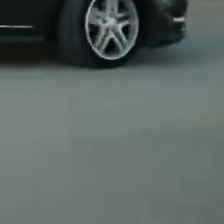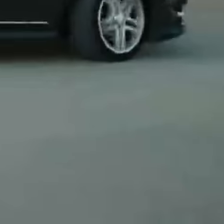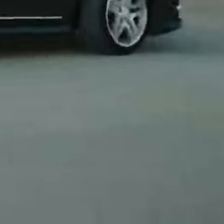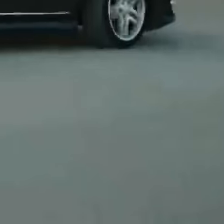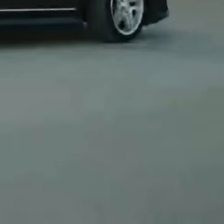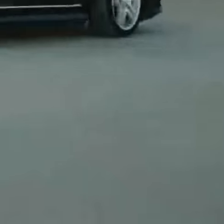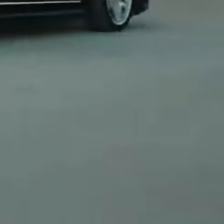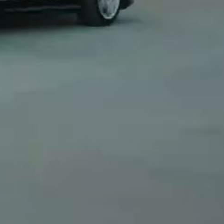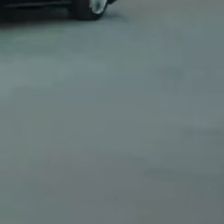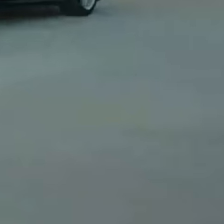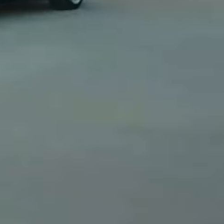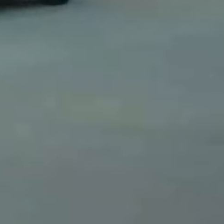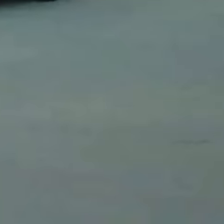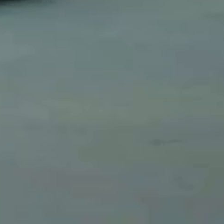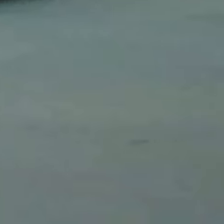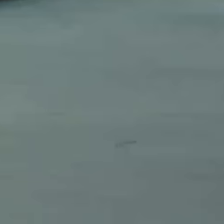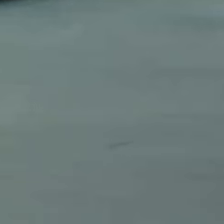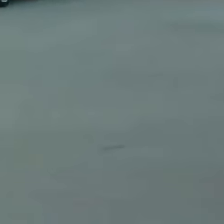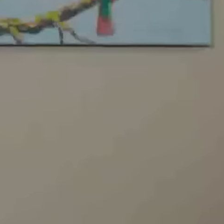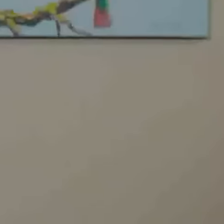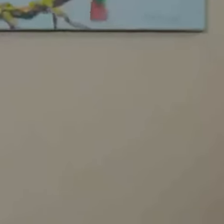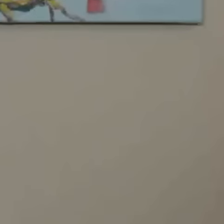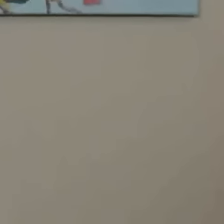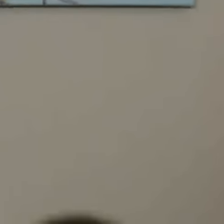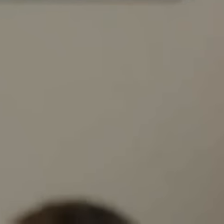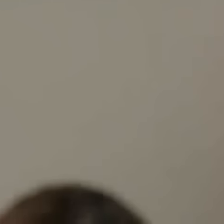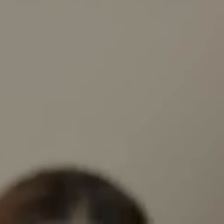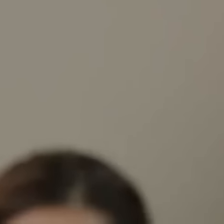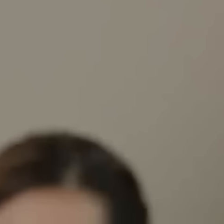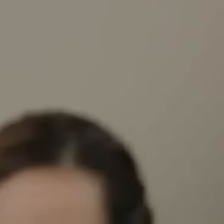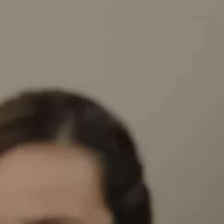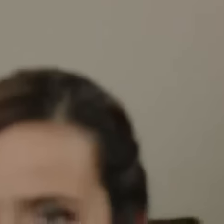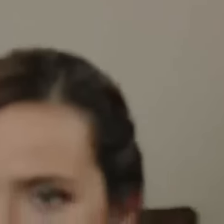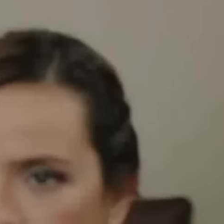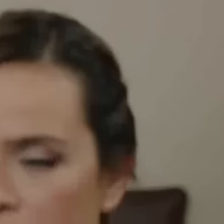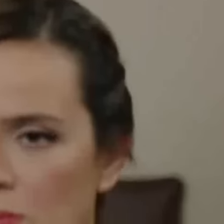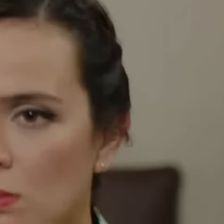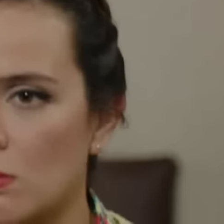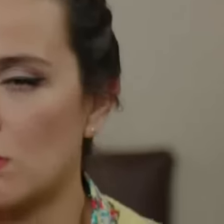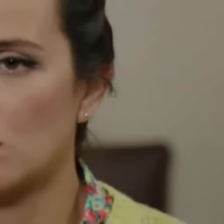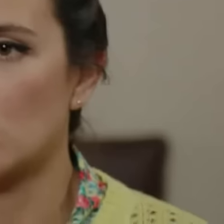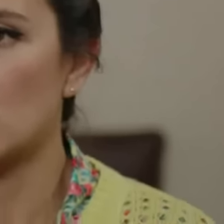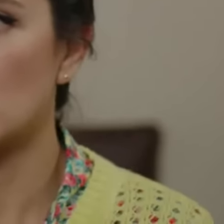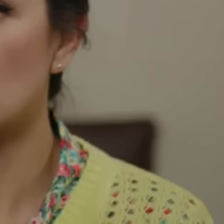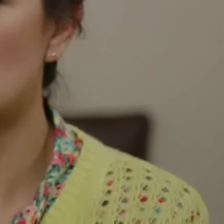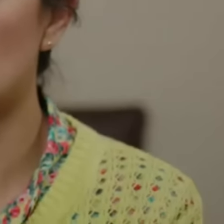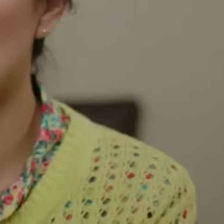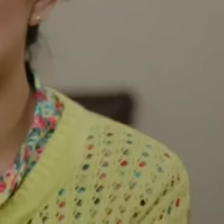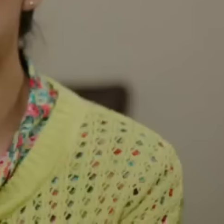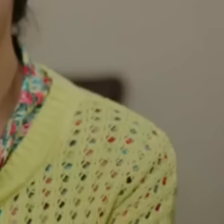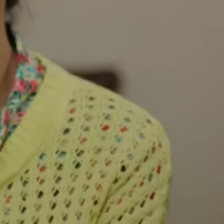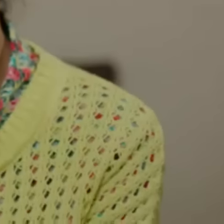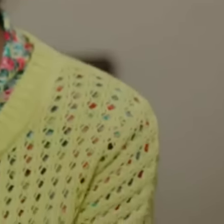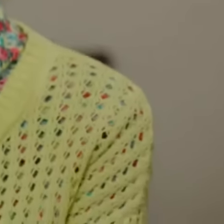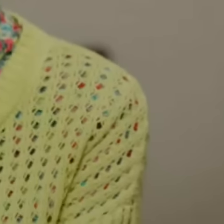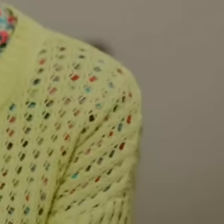Arabayı geri geri götürüp döndürerek yola çıktılar. Dalda rengarenk kuşların olduğu tablo. Reyhan asık yüzle üzgün